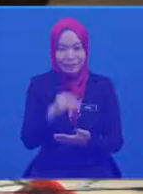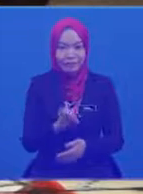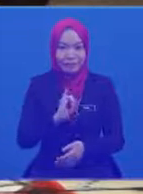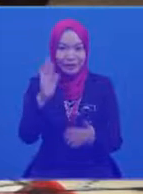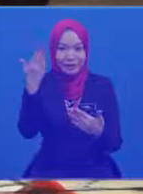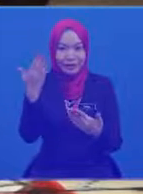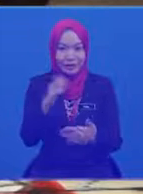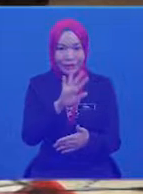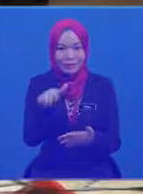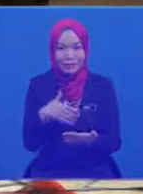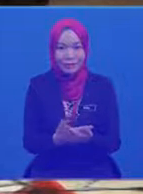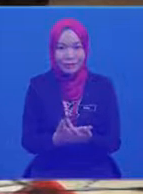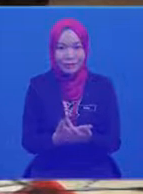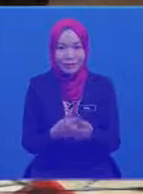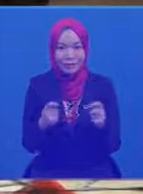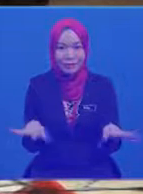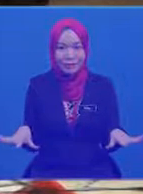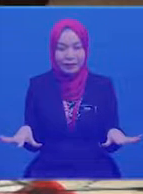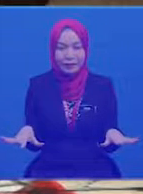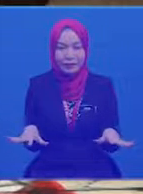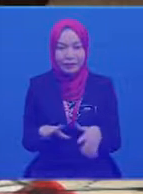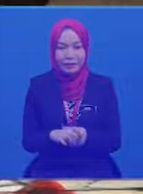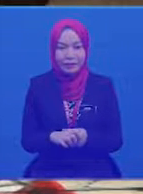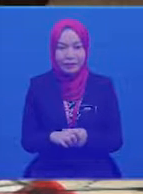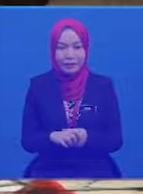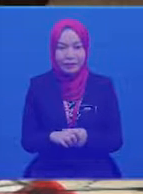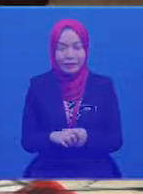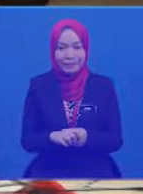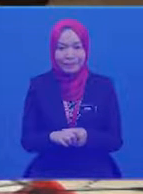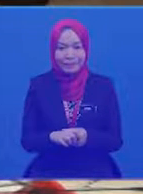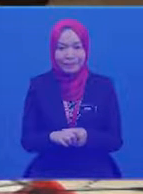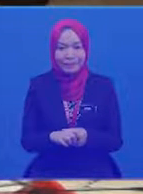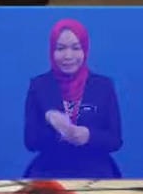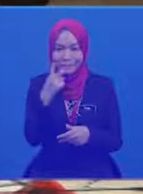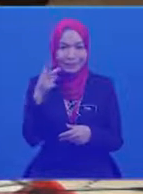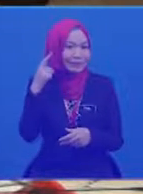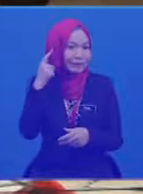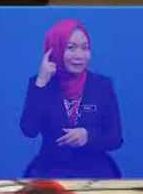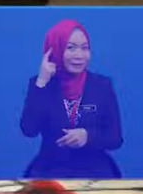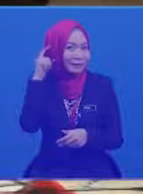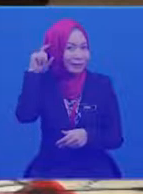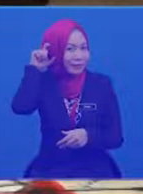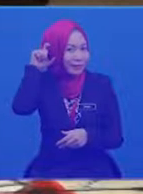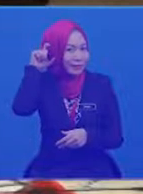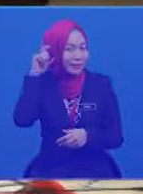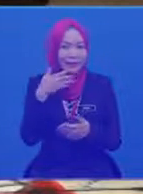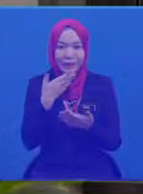harap murid-murid telah pastikan alat bantu pendengaran berfungsi dengan baik, ya?